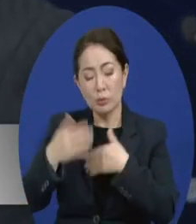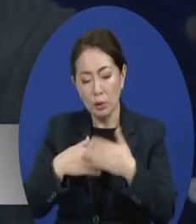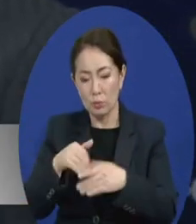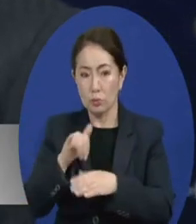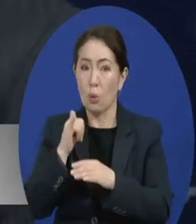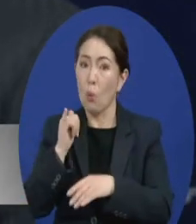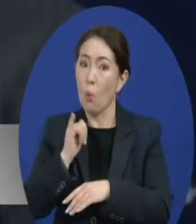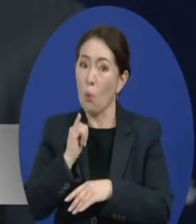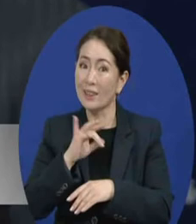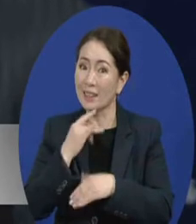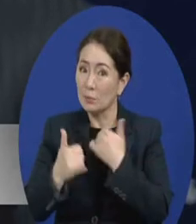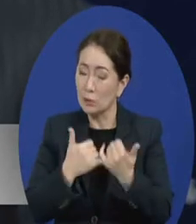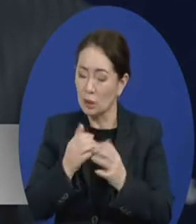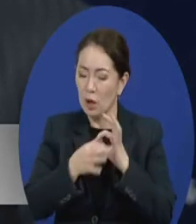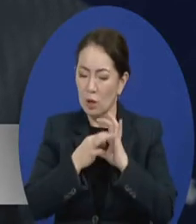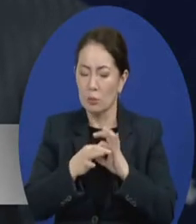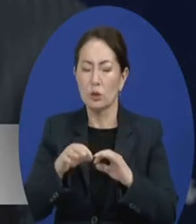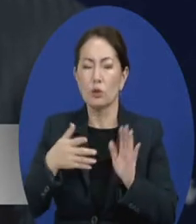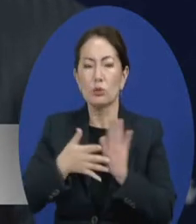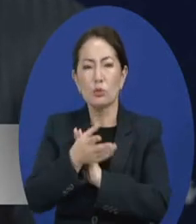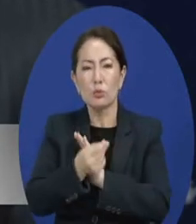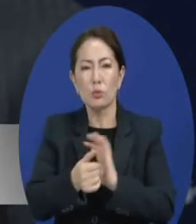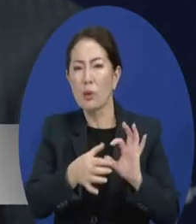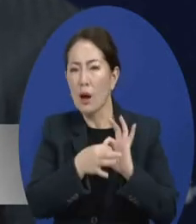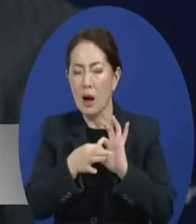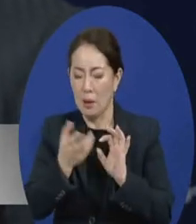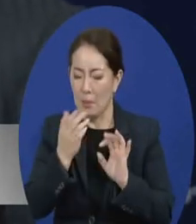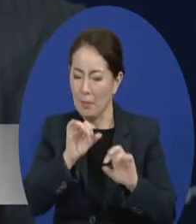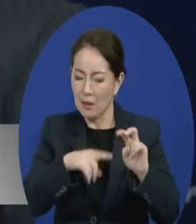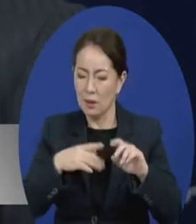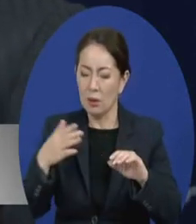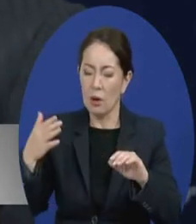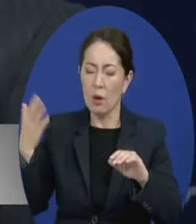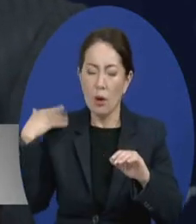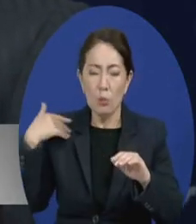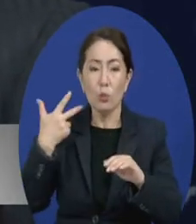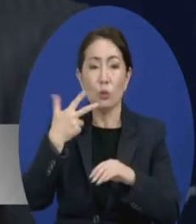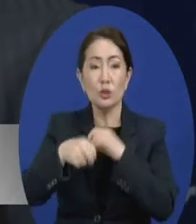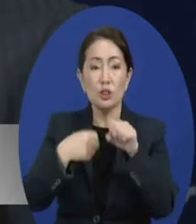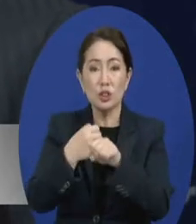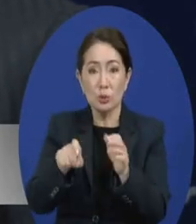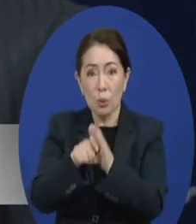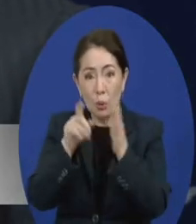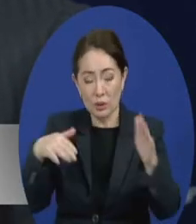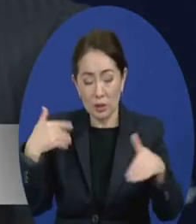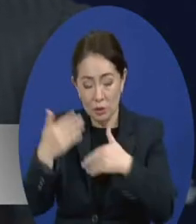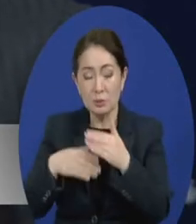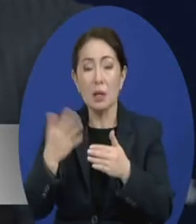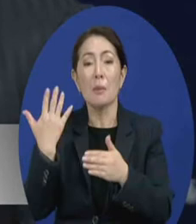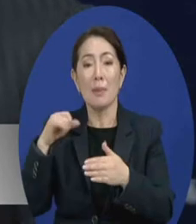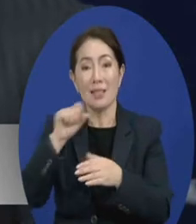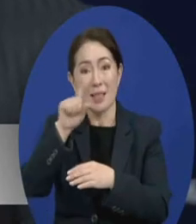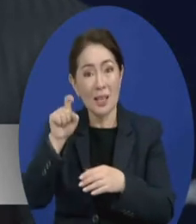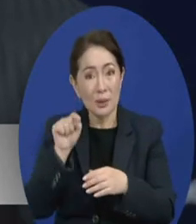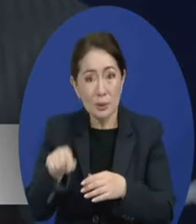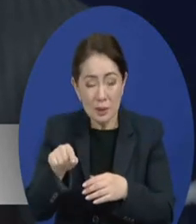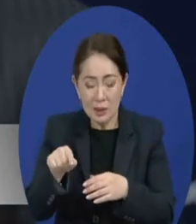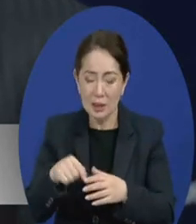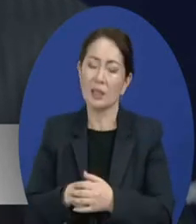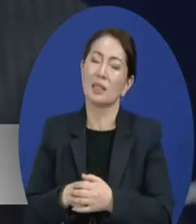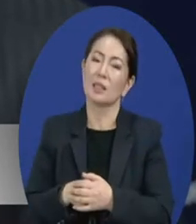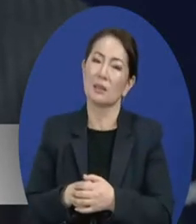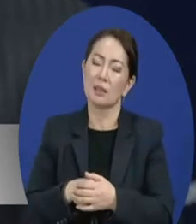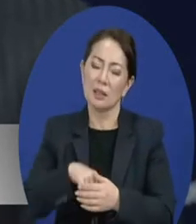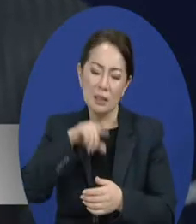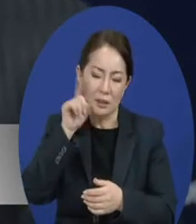дээр суурилсан төсвийн хараат байдлаар өнгөрсөн 30 жилийн хугацаанд явж ирсэн асуудлыг одоо бас нэг өсөндө